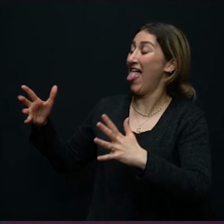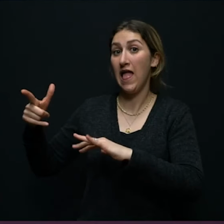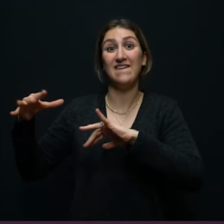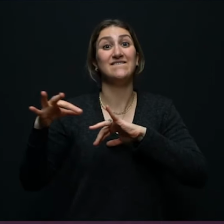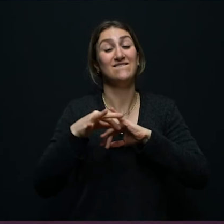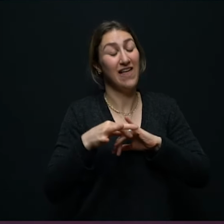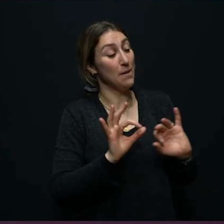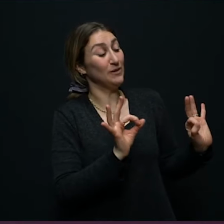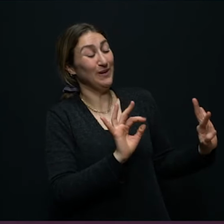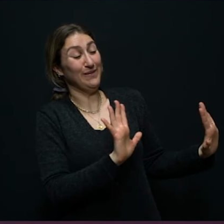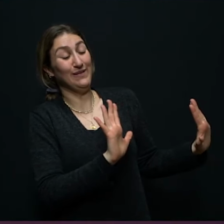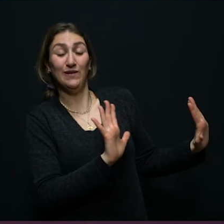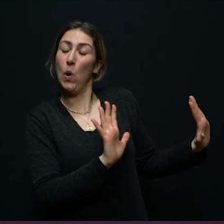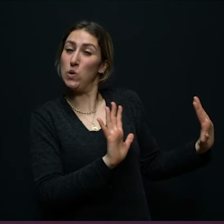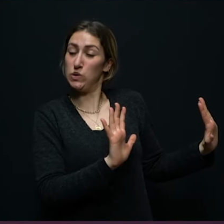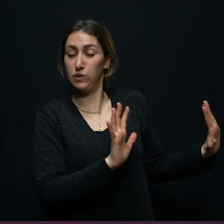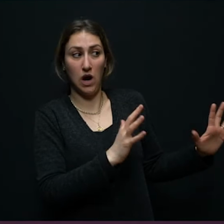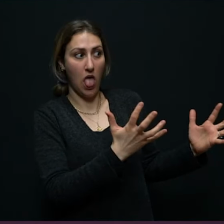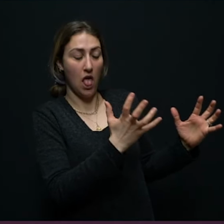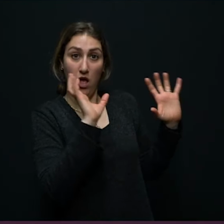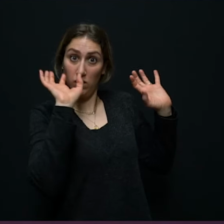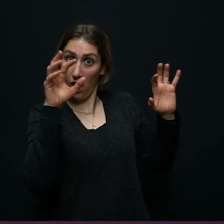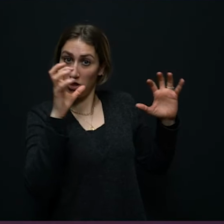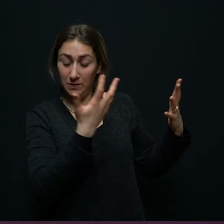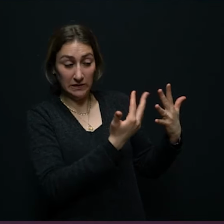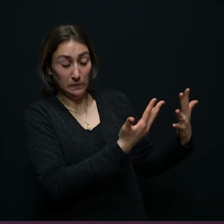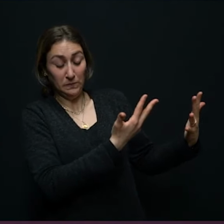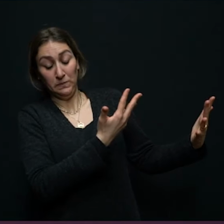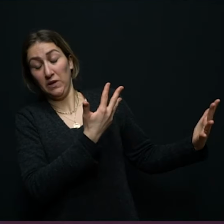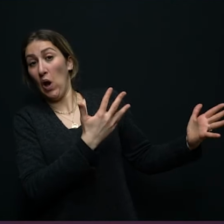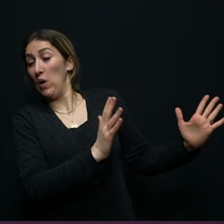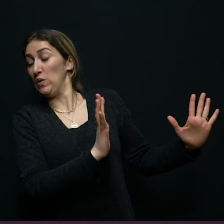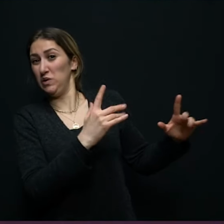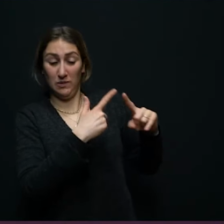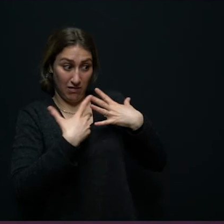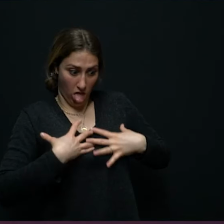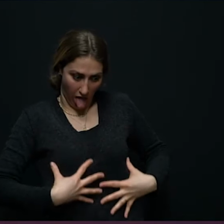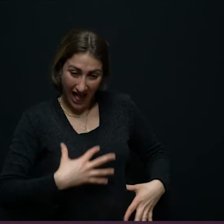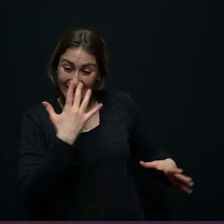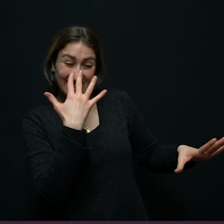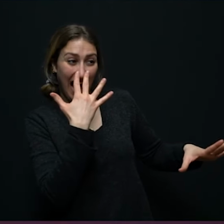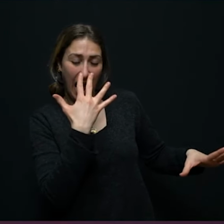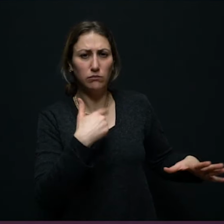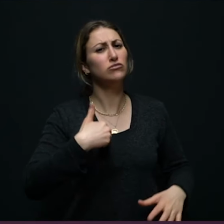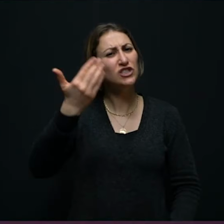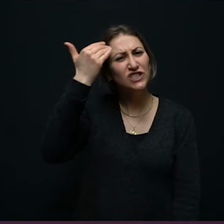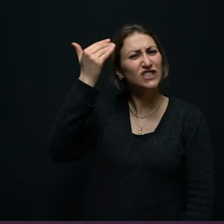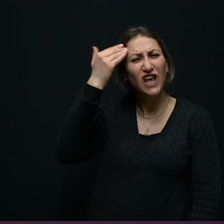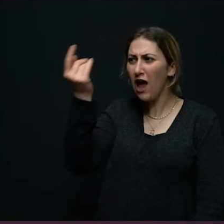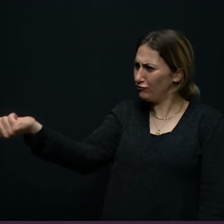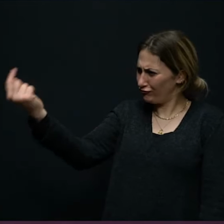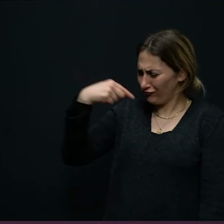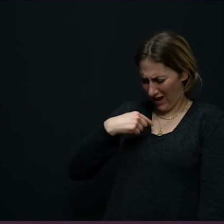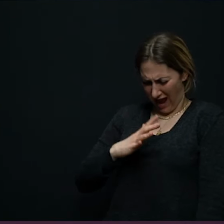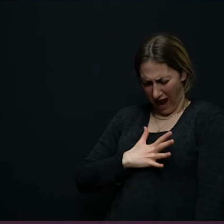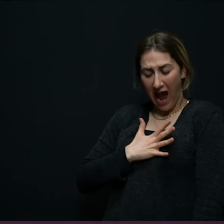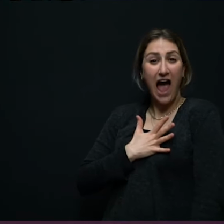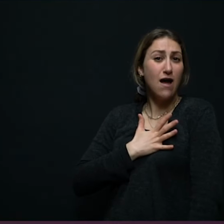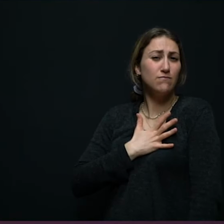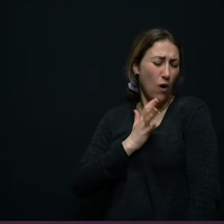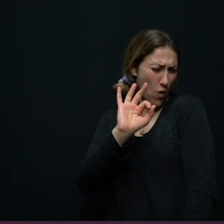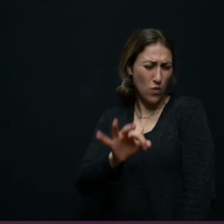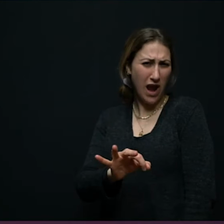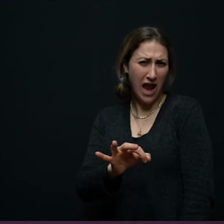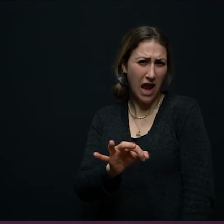elle mène mais j'ai eu je réalise très vite que c'est vrai chéri tu es trop belle tu es